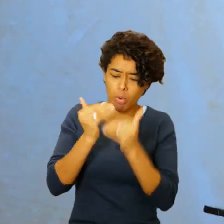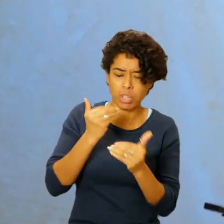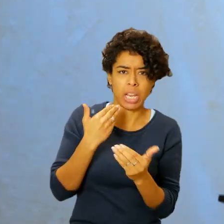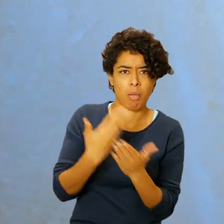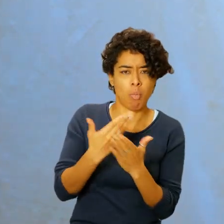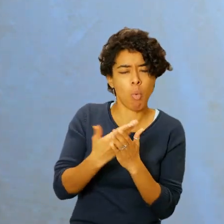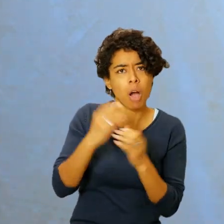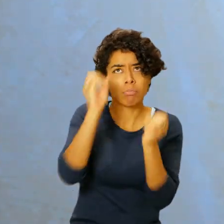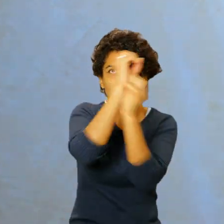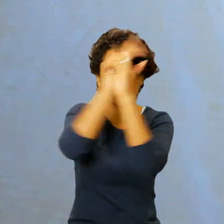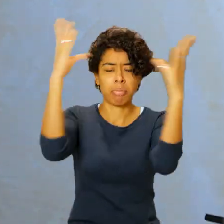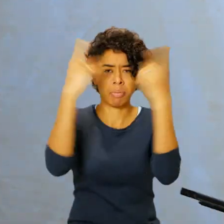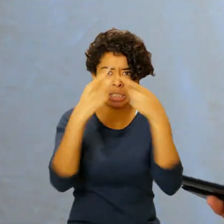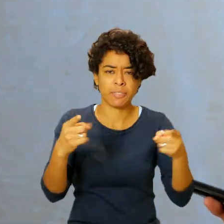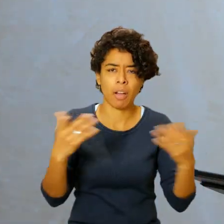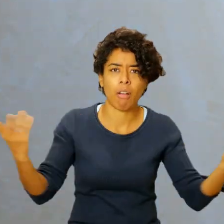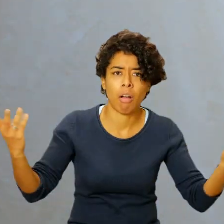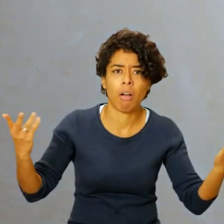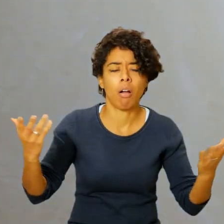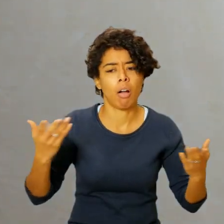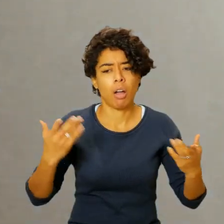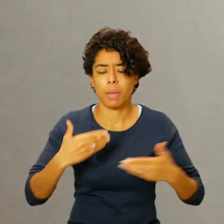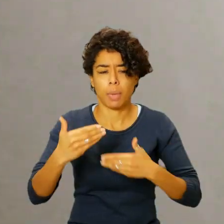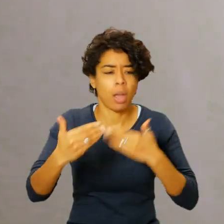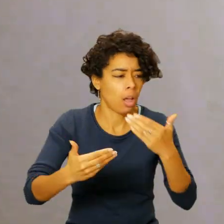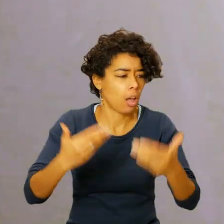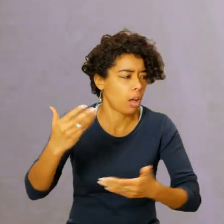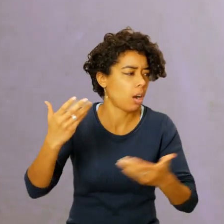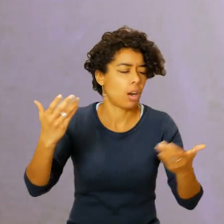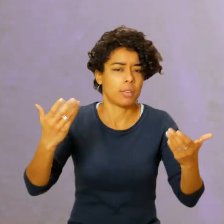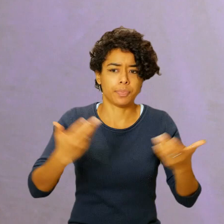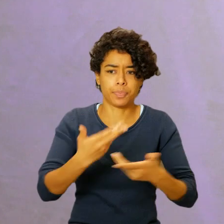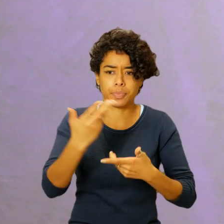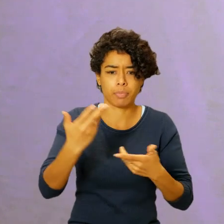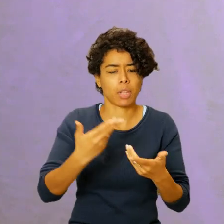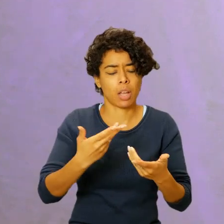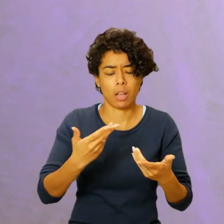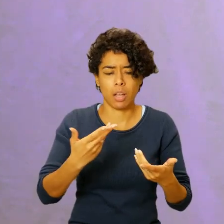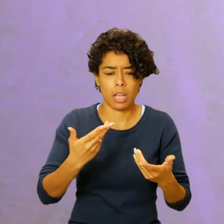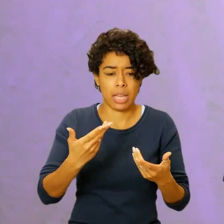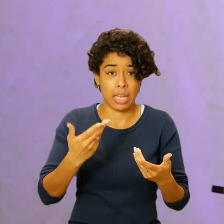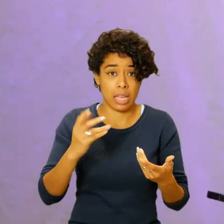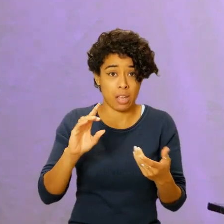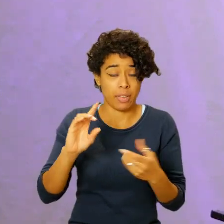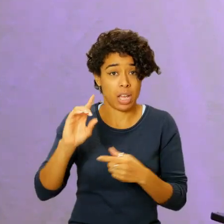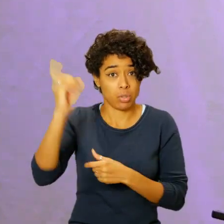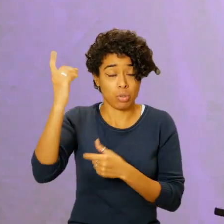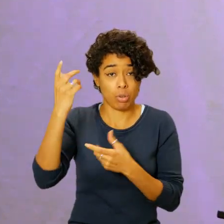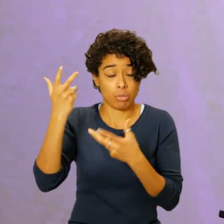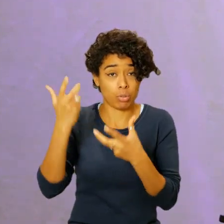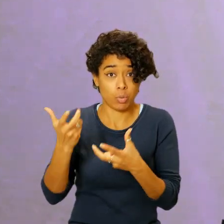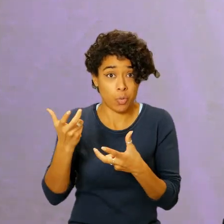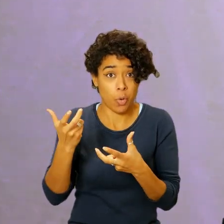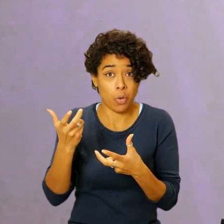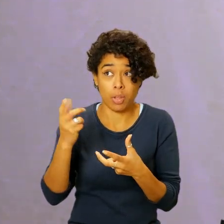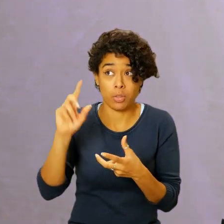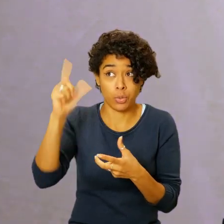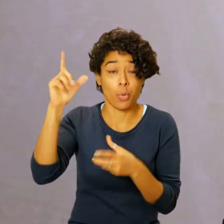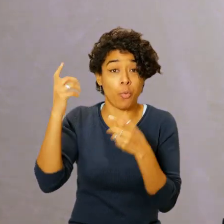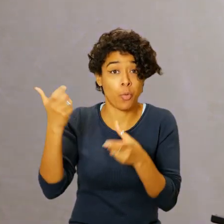pas comme ça que j'avais vu les choses et puis en fait tu es en train de vivre ce que Dieu voulait pour toi sans que tu t'en